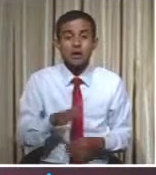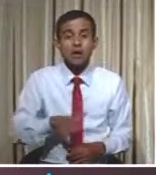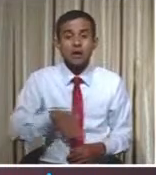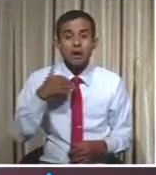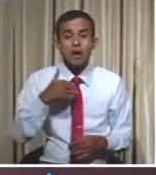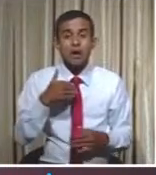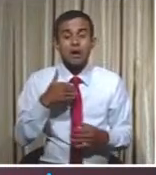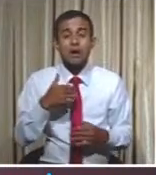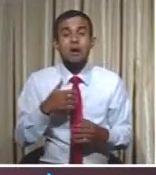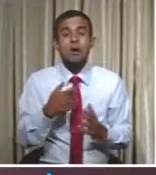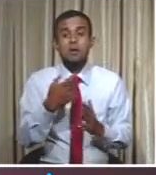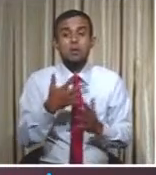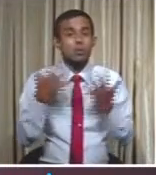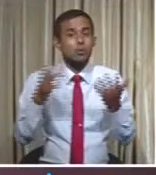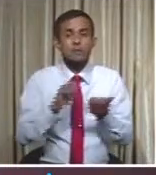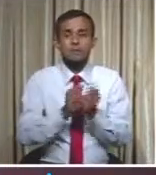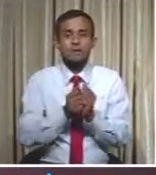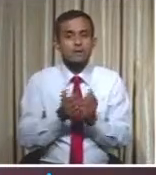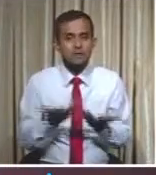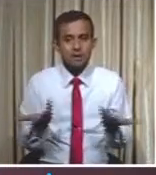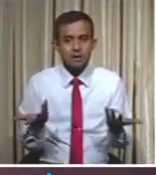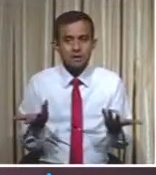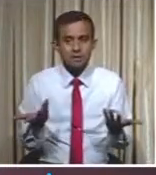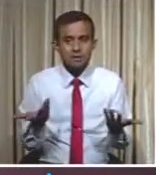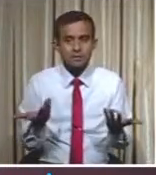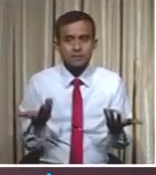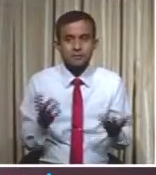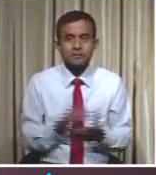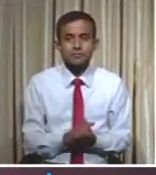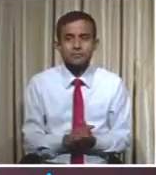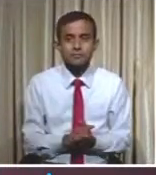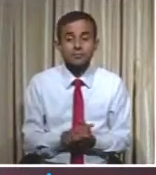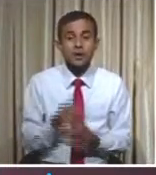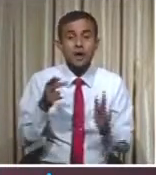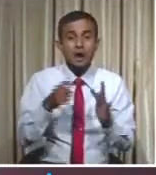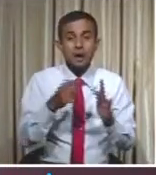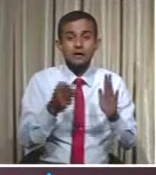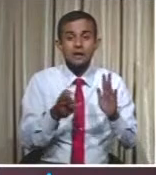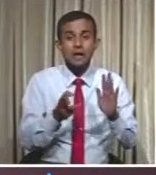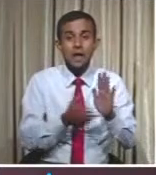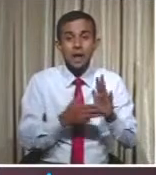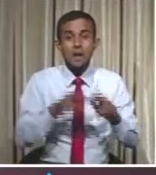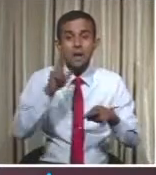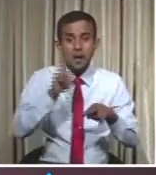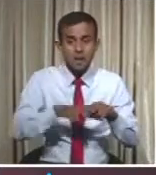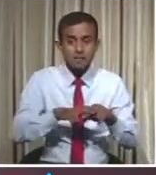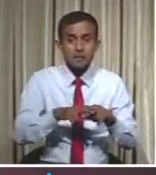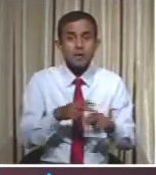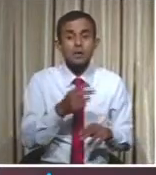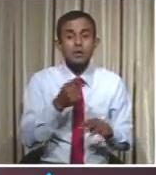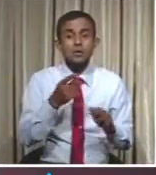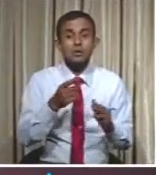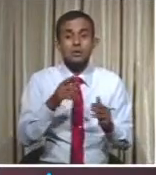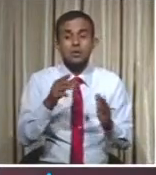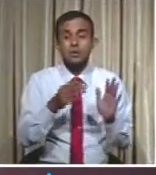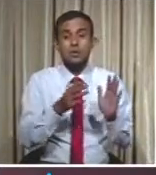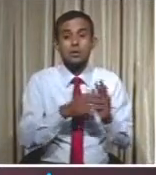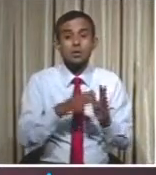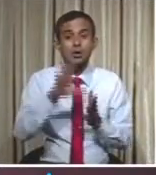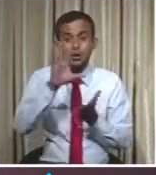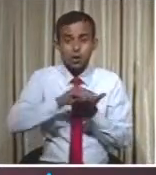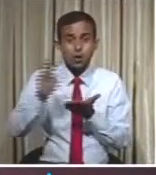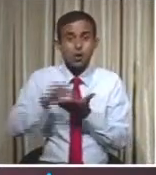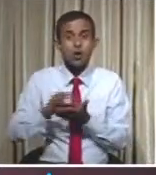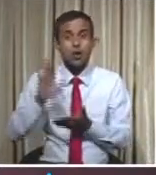පැකේජ් එකෙන් ලොකුවට වෙනස් වෙලා නැහැ. නමුත් ඒ IMF bailouts වලින් සහ austerity measures අරගෙන